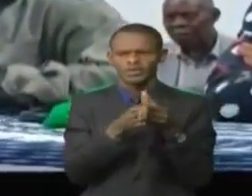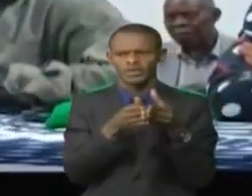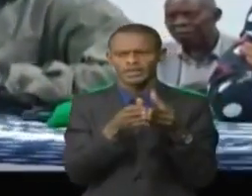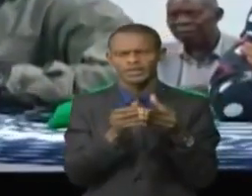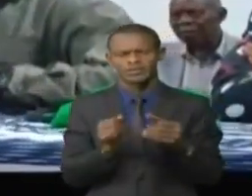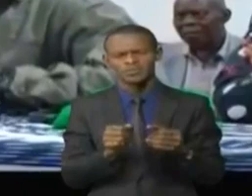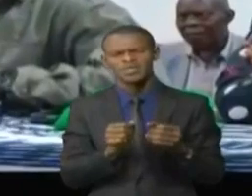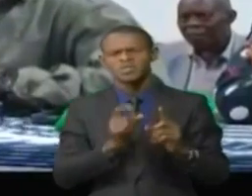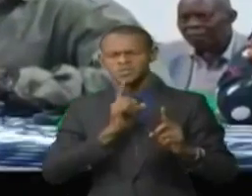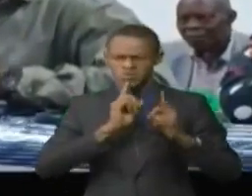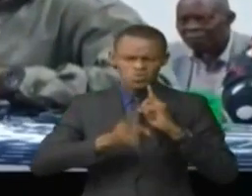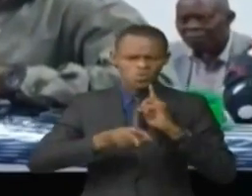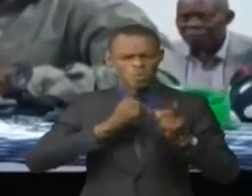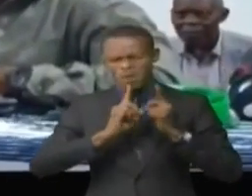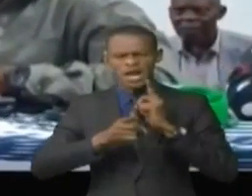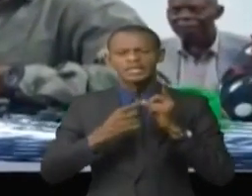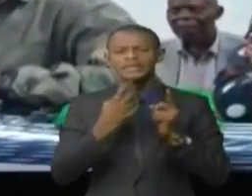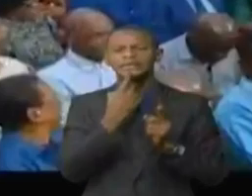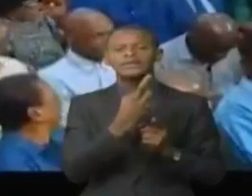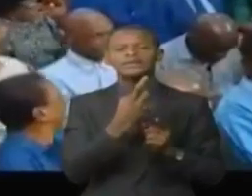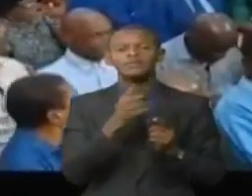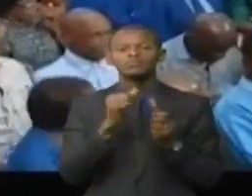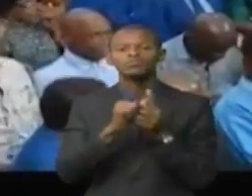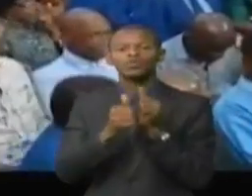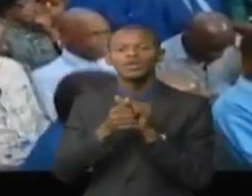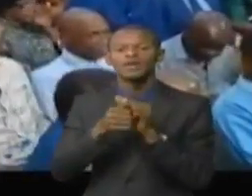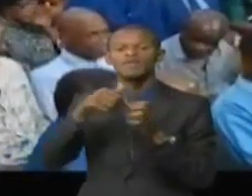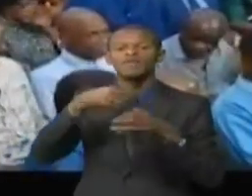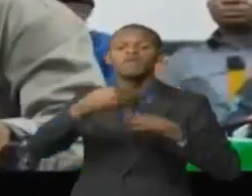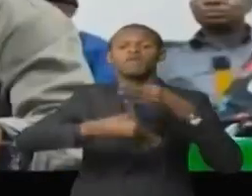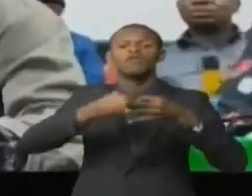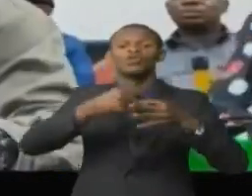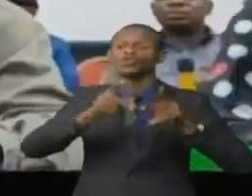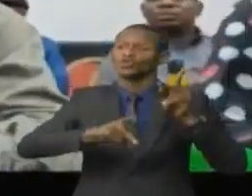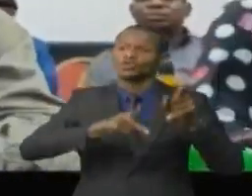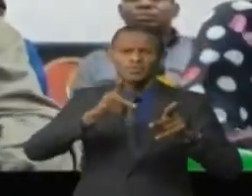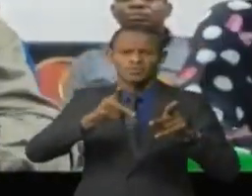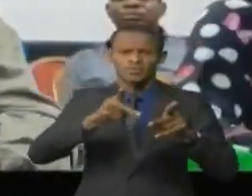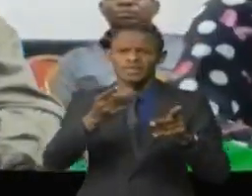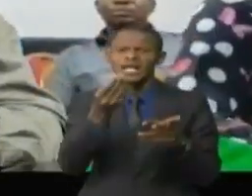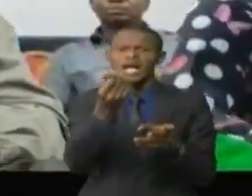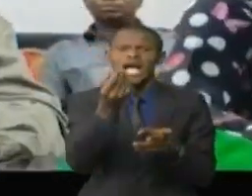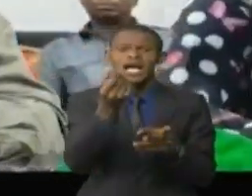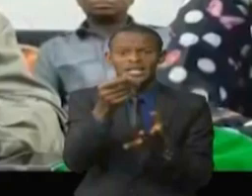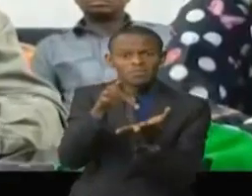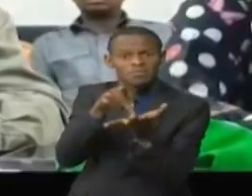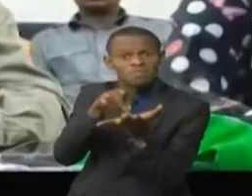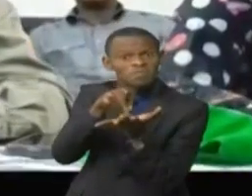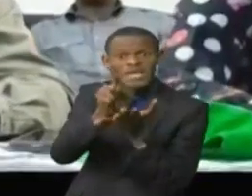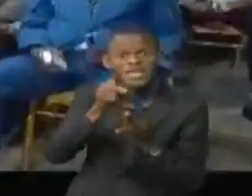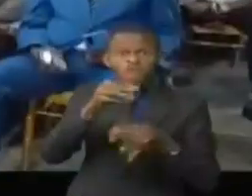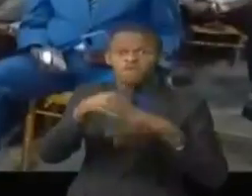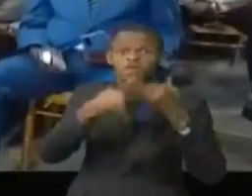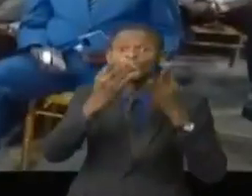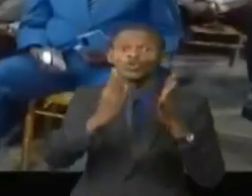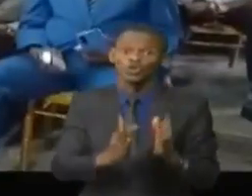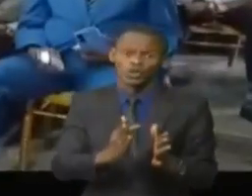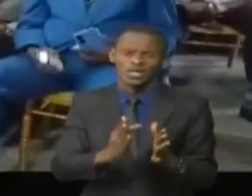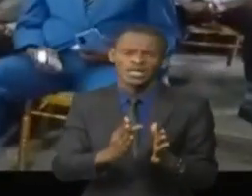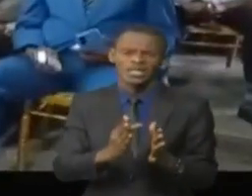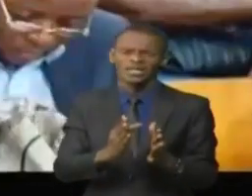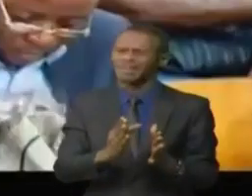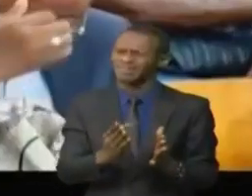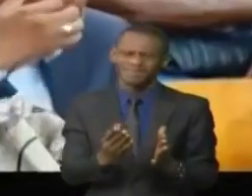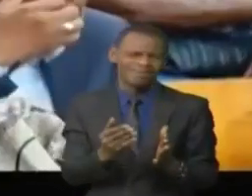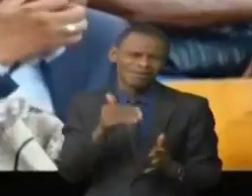rejette les barrières de la fonction publique devenues virales dans les réseaux sociaux. Il annonce parité sur la politique salariale au mois de novembre.